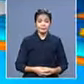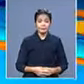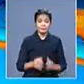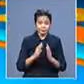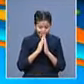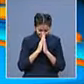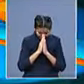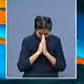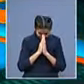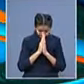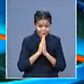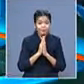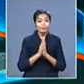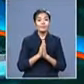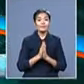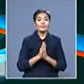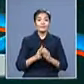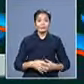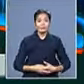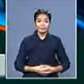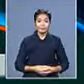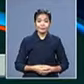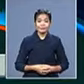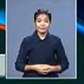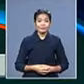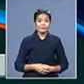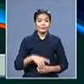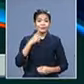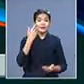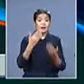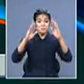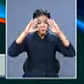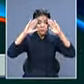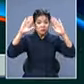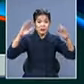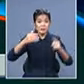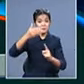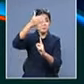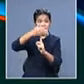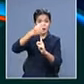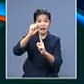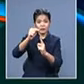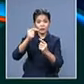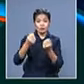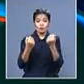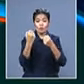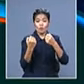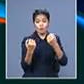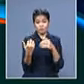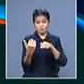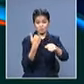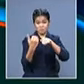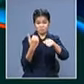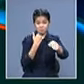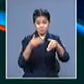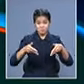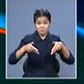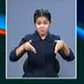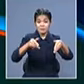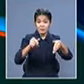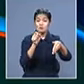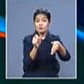สวัสดีครับกิติพันธุ์นุไตยกุลครับกับจ้อจราจรนะครับหลายๆท่านมีประสบการณ์นะครับกับป้ายนี้นะครับบนมอเตอร์เวย์หรือว่าบนท